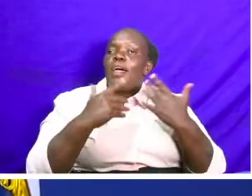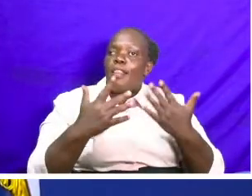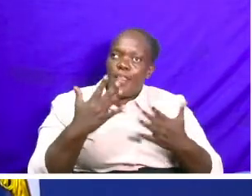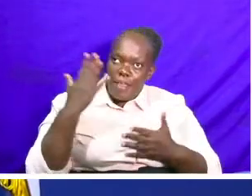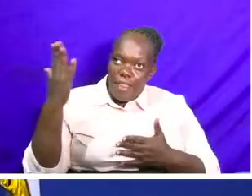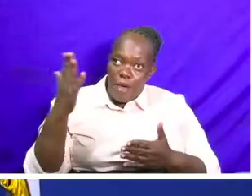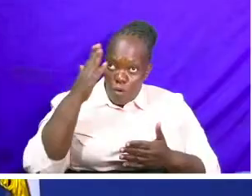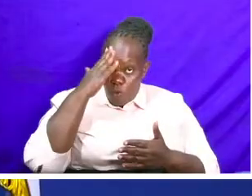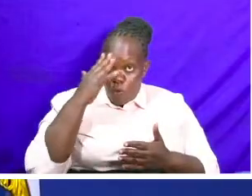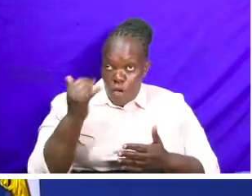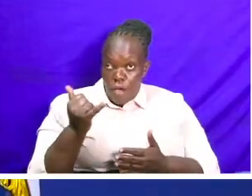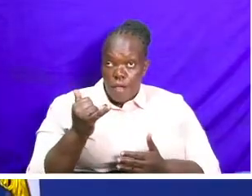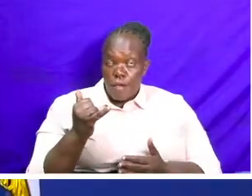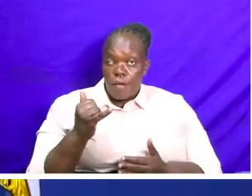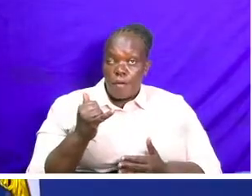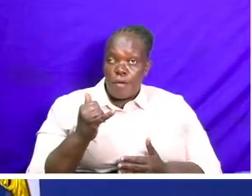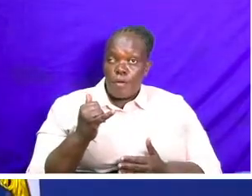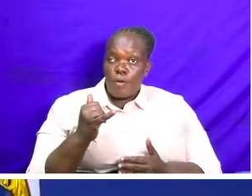kwa sababu